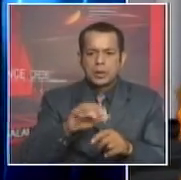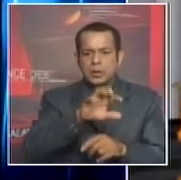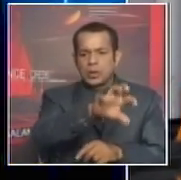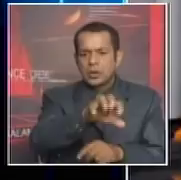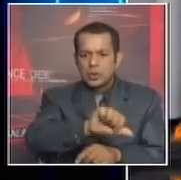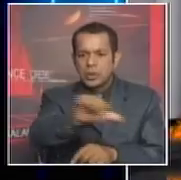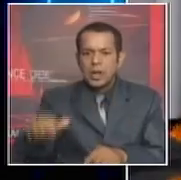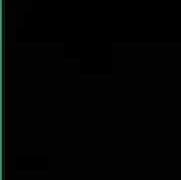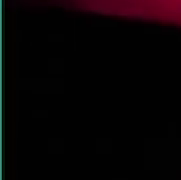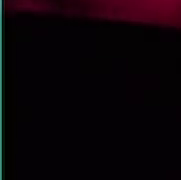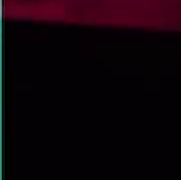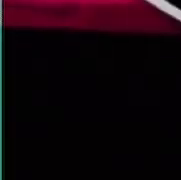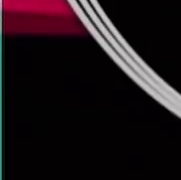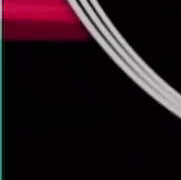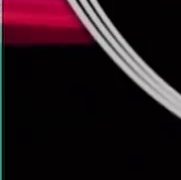बनेका छन्।